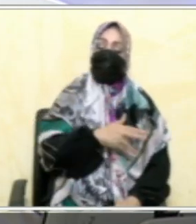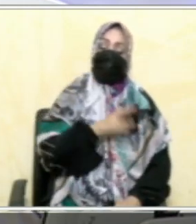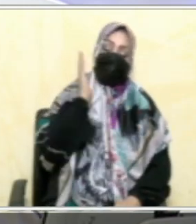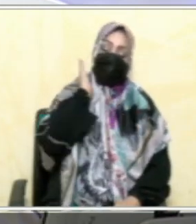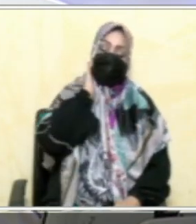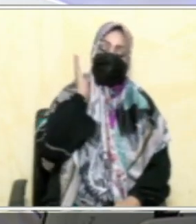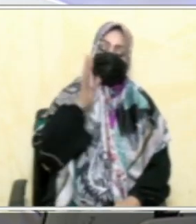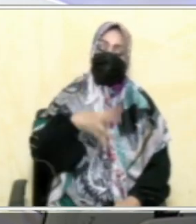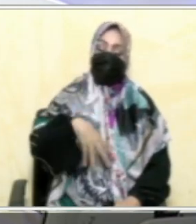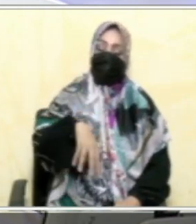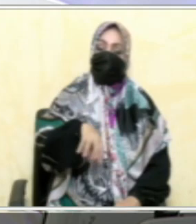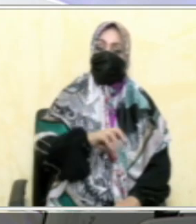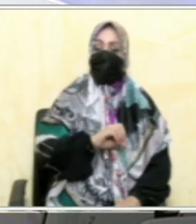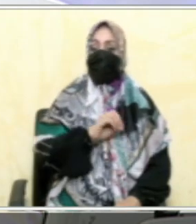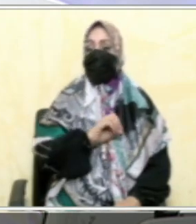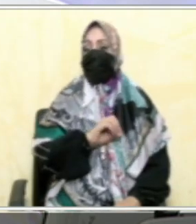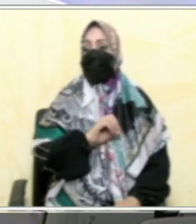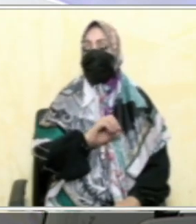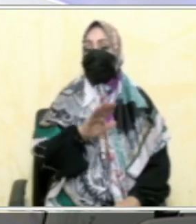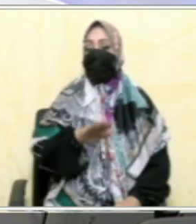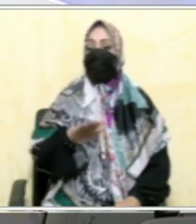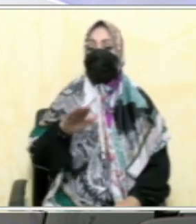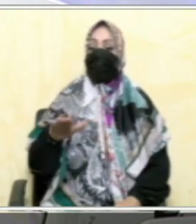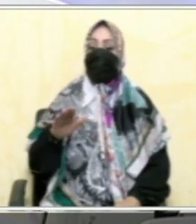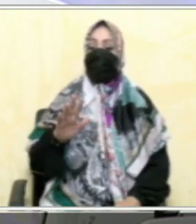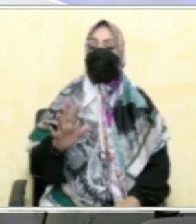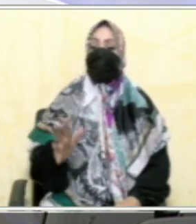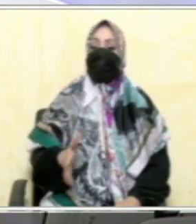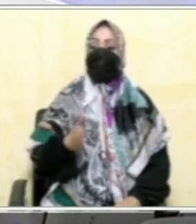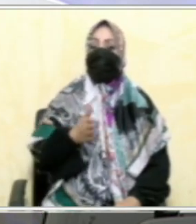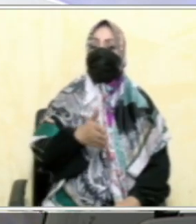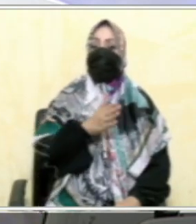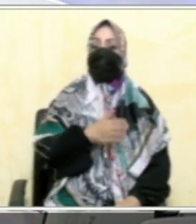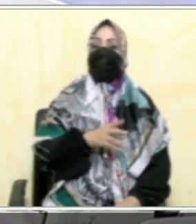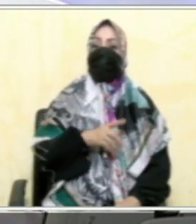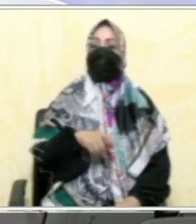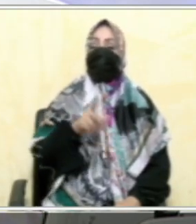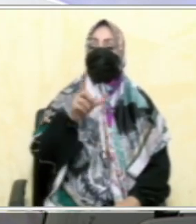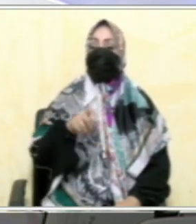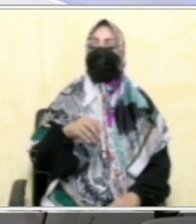أن بعض العقليات في بلادنا يظن أن الصفوف الأولى